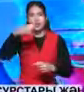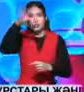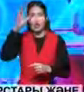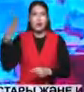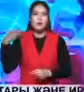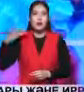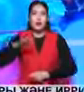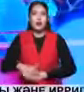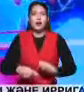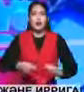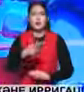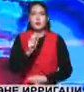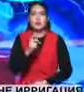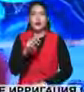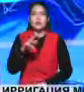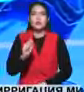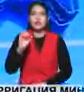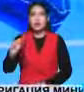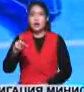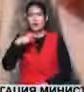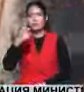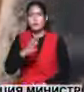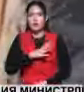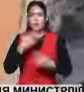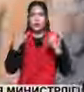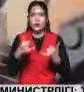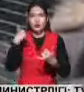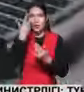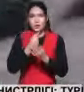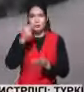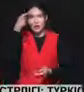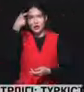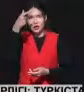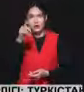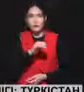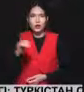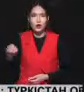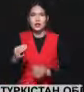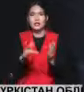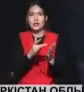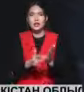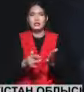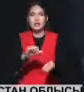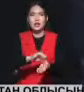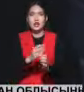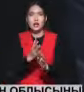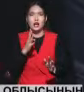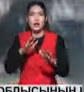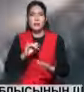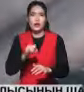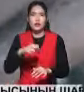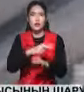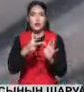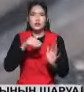бастығының орынбасары Бақытжан Әмірханов айтты. Бүгінде ресми ақпаратқа сәйкес есепте нашақорлықпен ауыратын 18 мыңнан